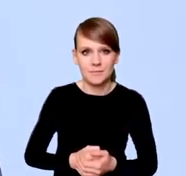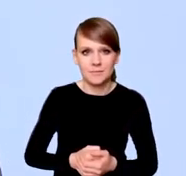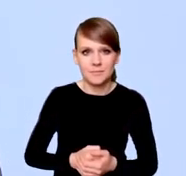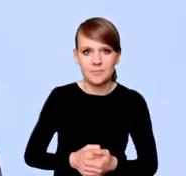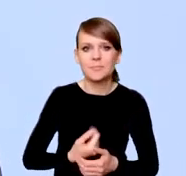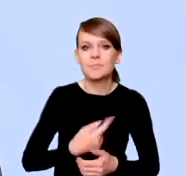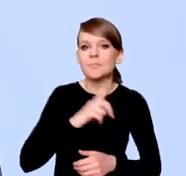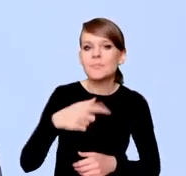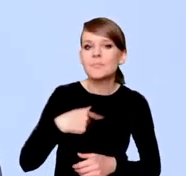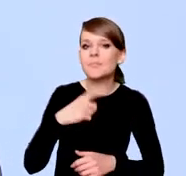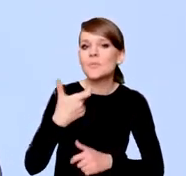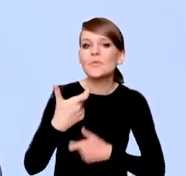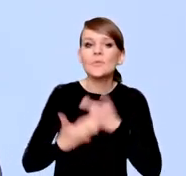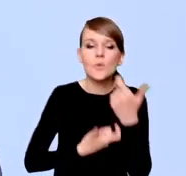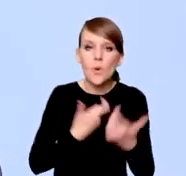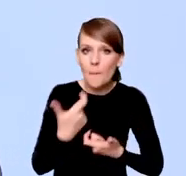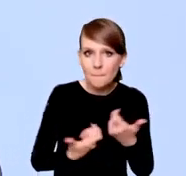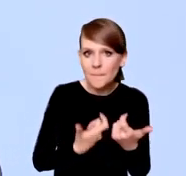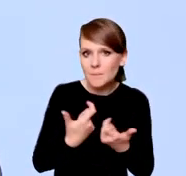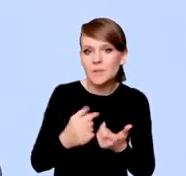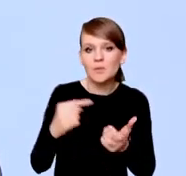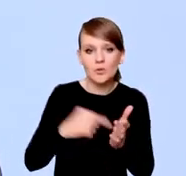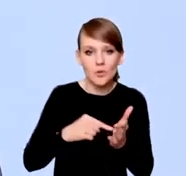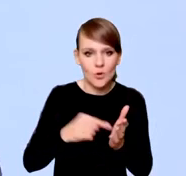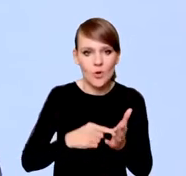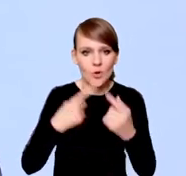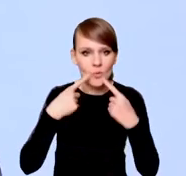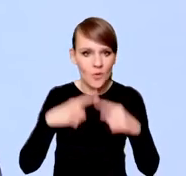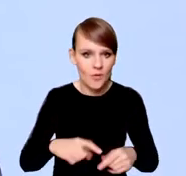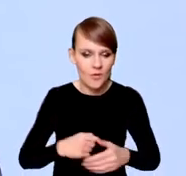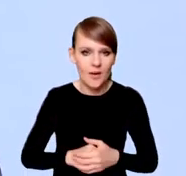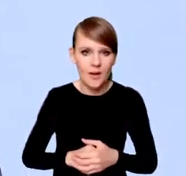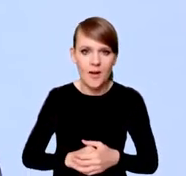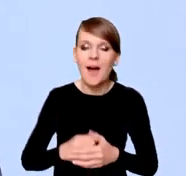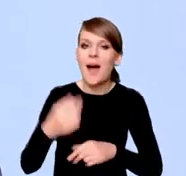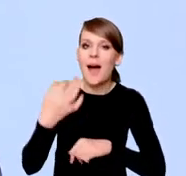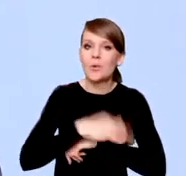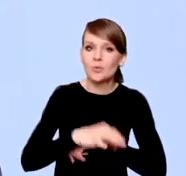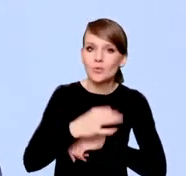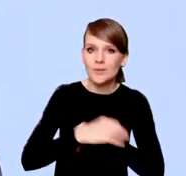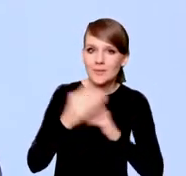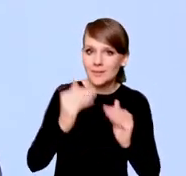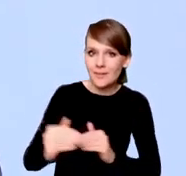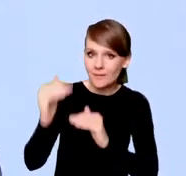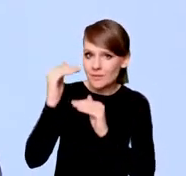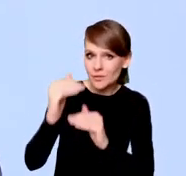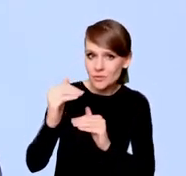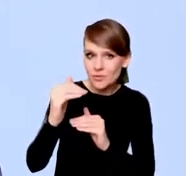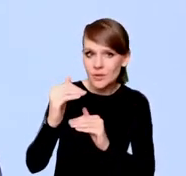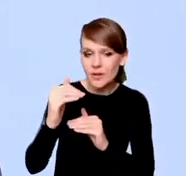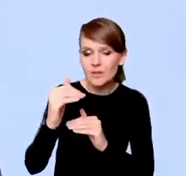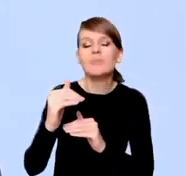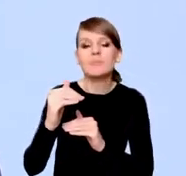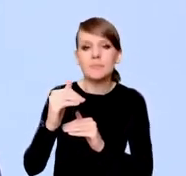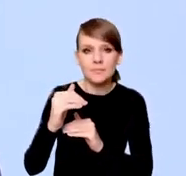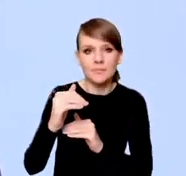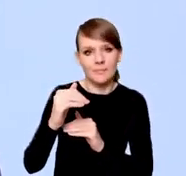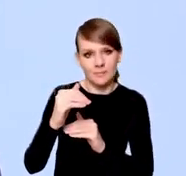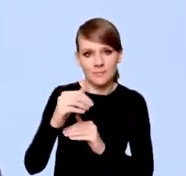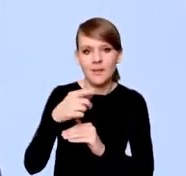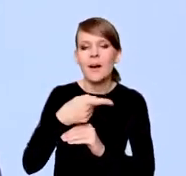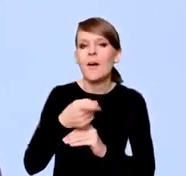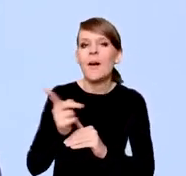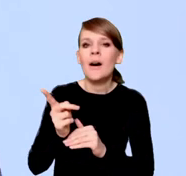robimy i że wyższe uczelnie pełnią rolę, bym